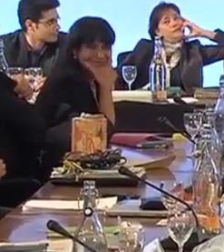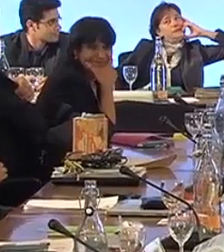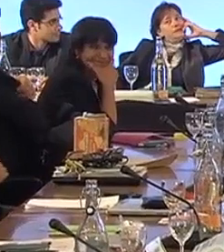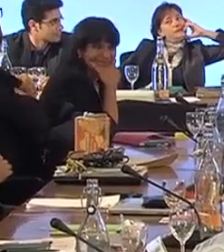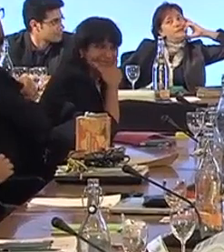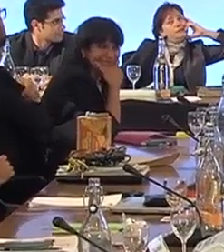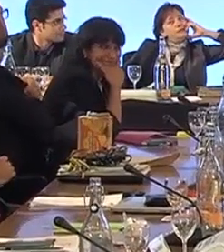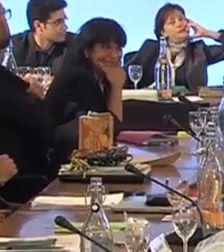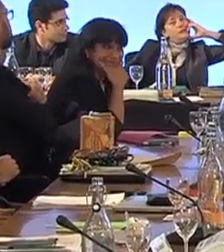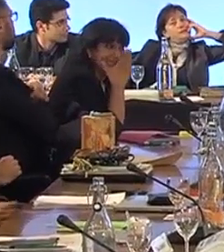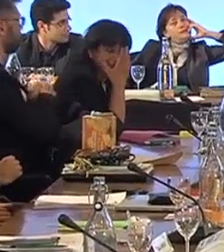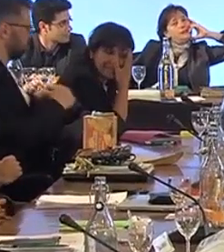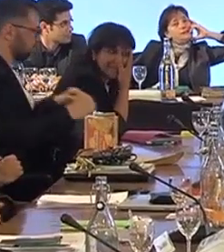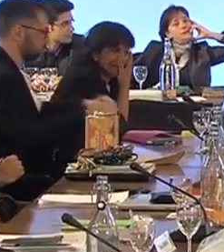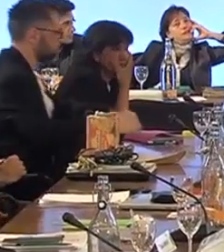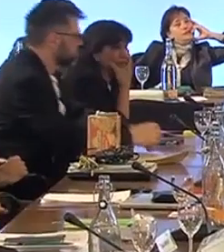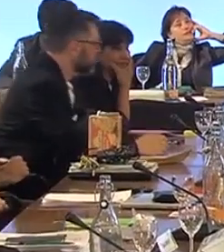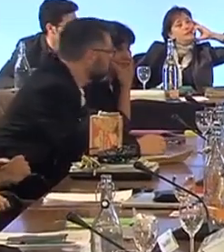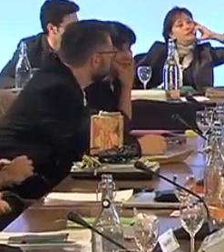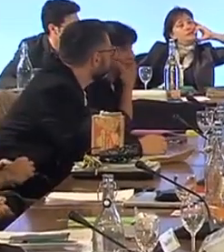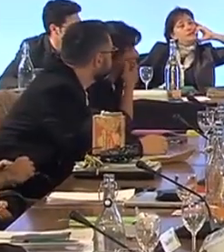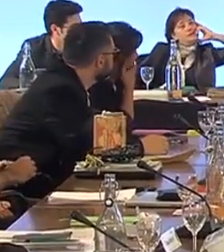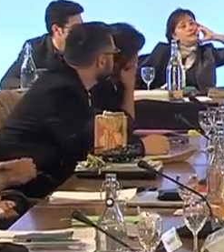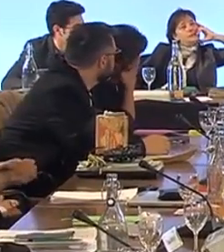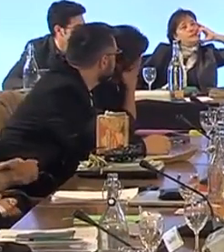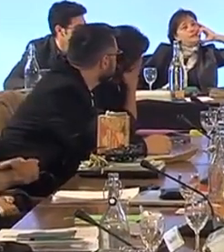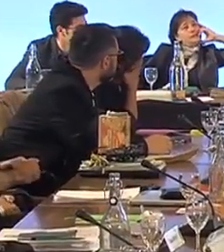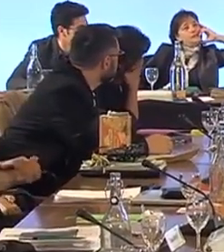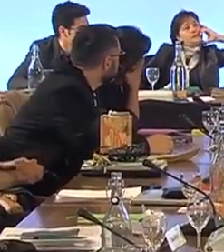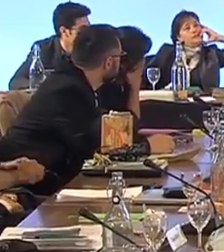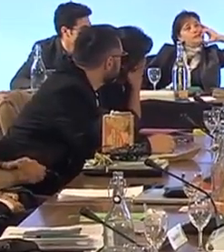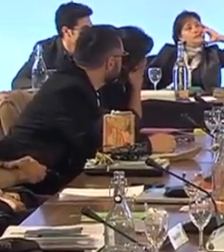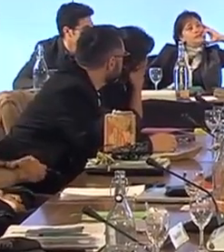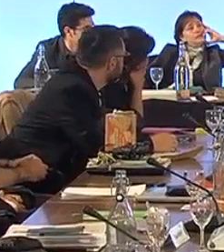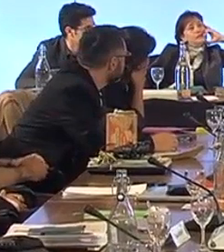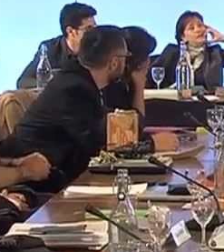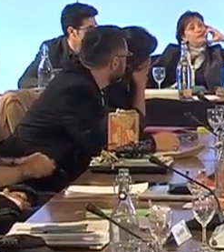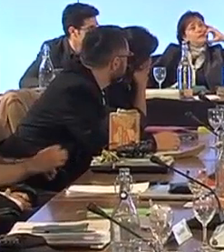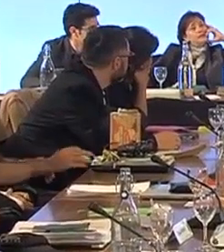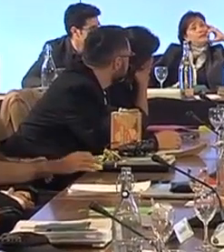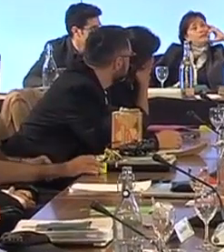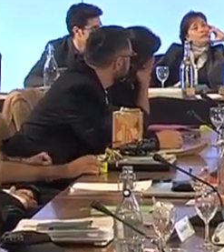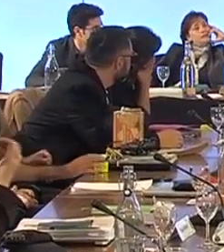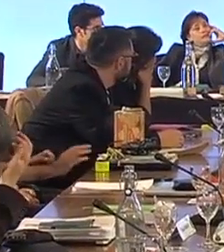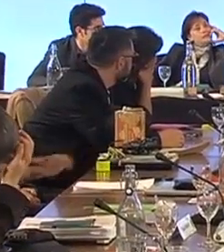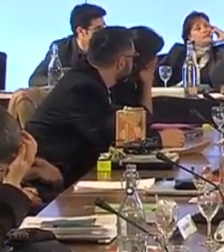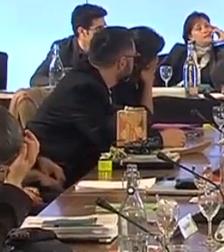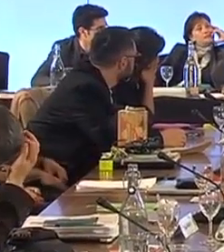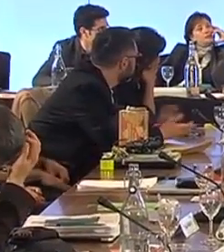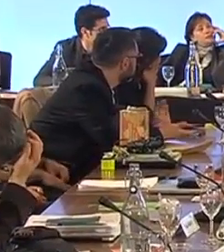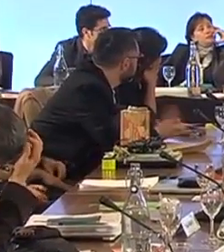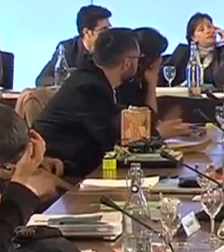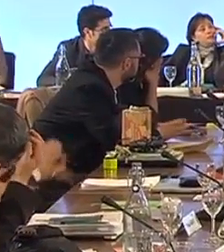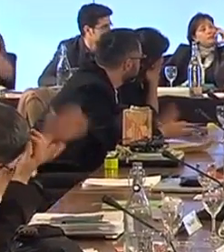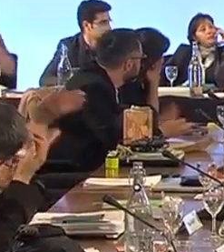souligner cette carrière longue au service de l'intérêt général et de l'action des collectivités territorial un grand